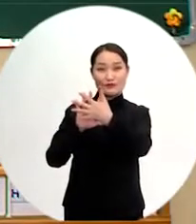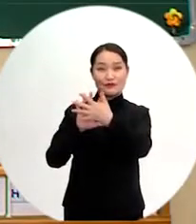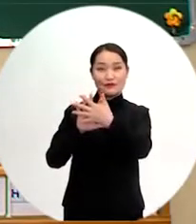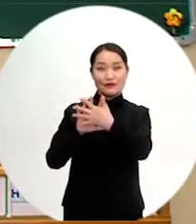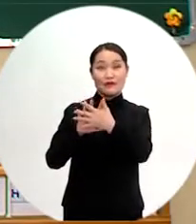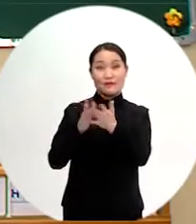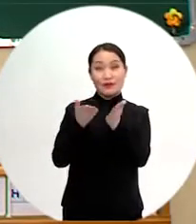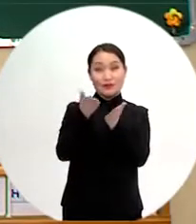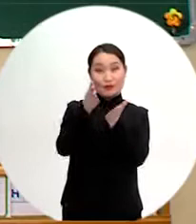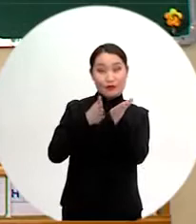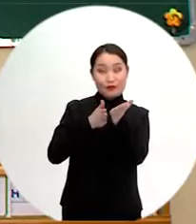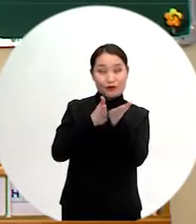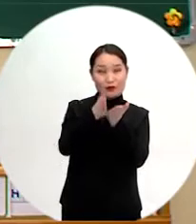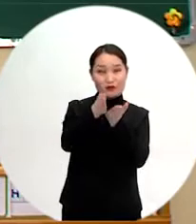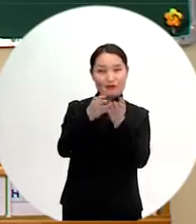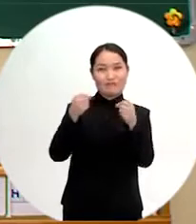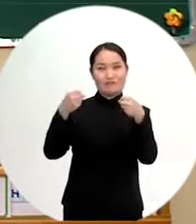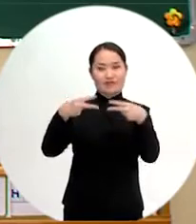голоор нь тэнцүү